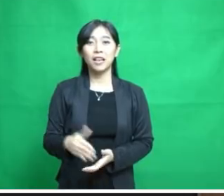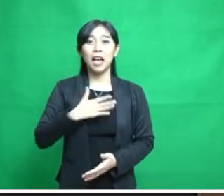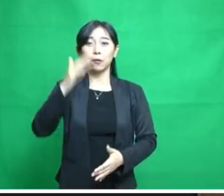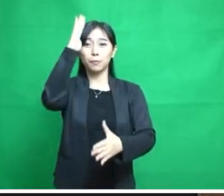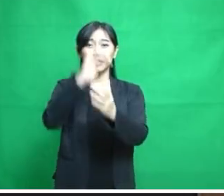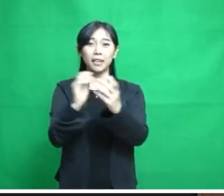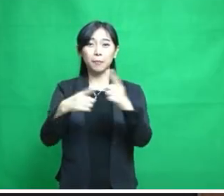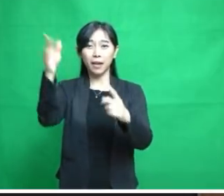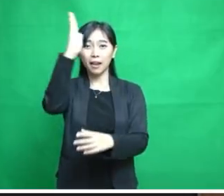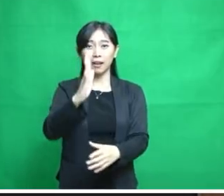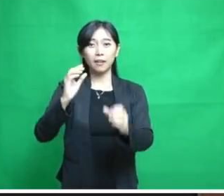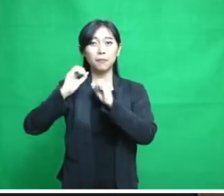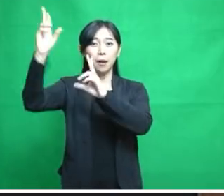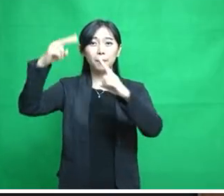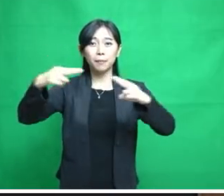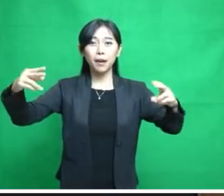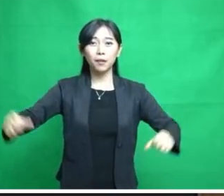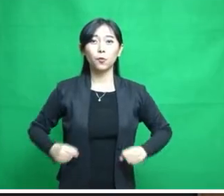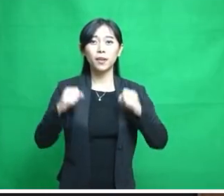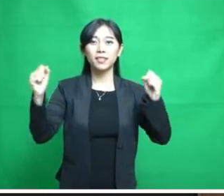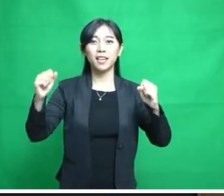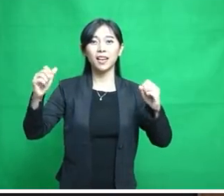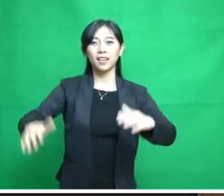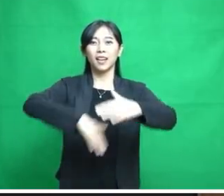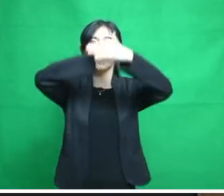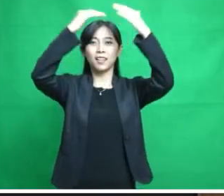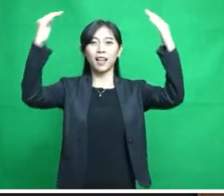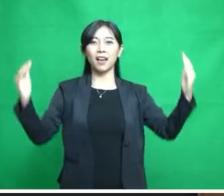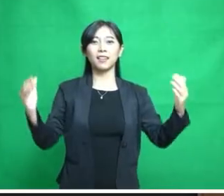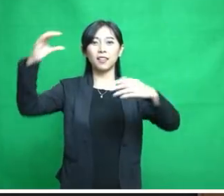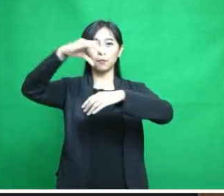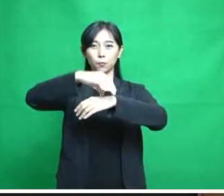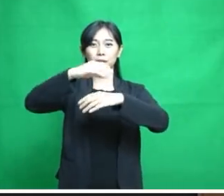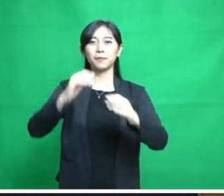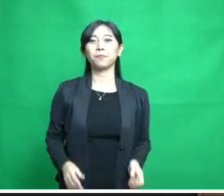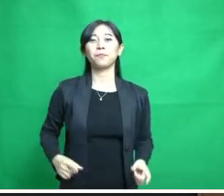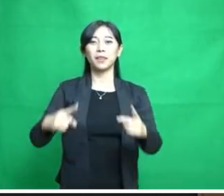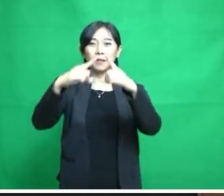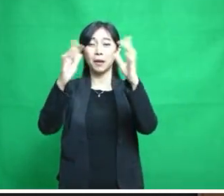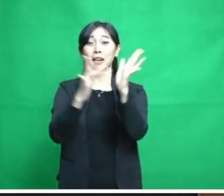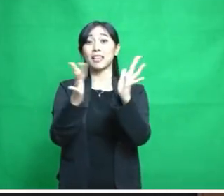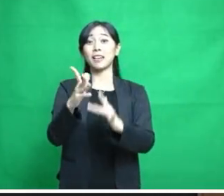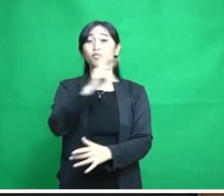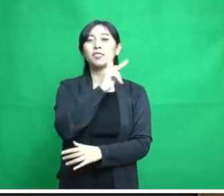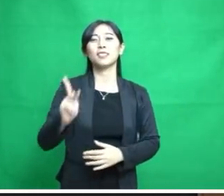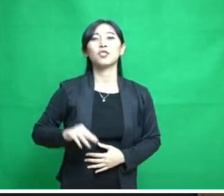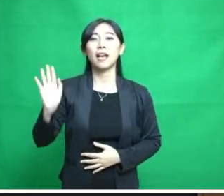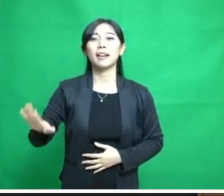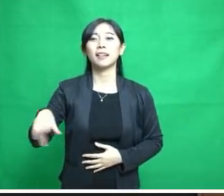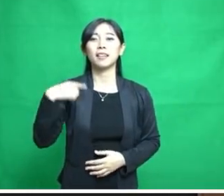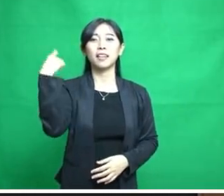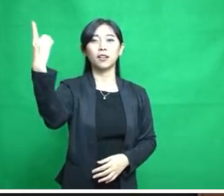Aku percaya kepada Allah, Bapa yang Maha Kuasa, Khalik langit dan bumi, dan kepada Yesus